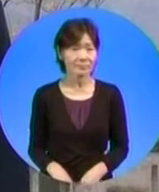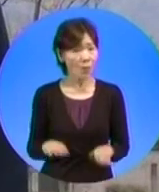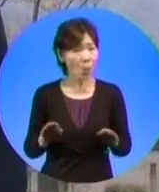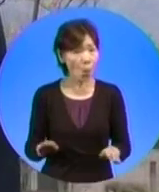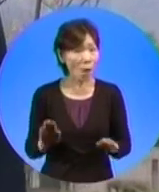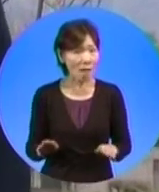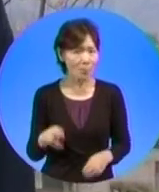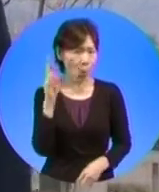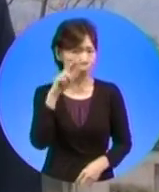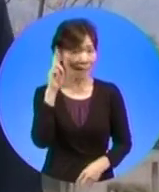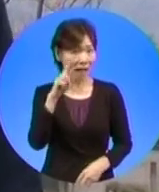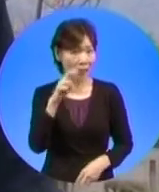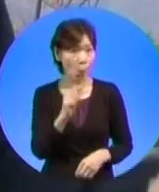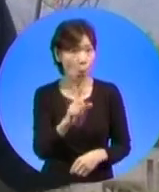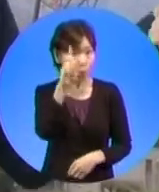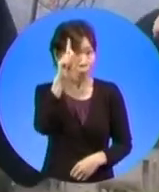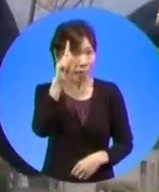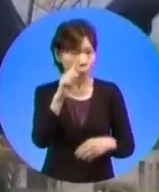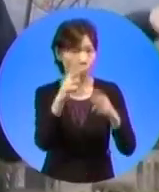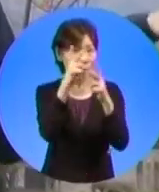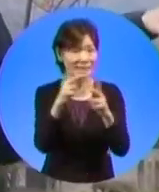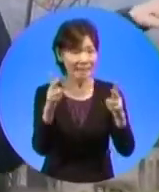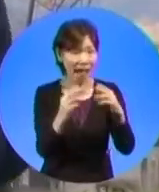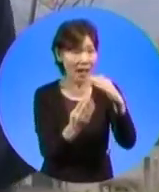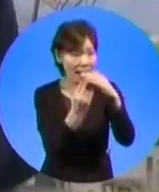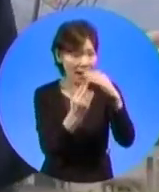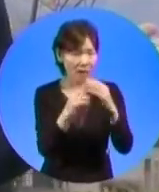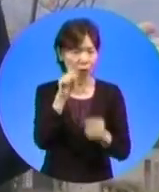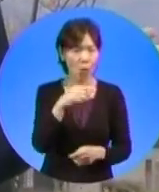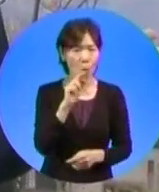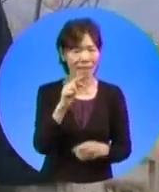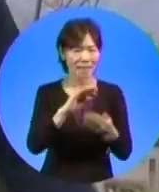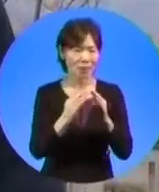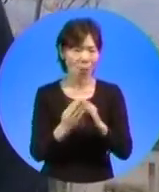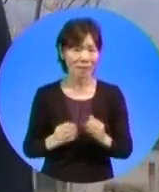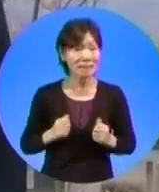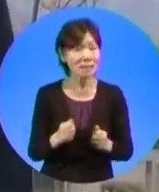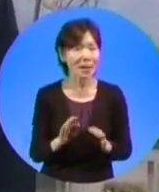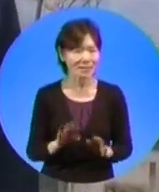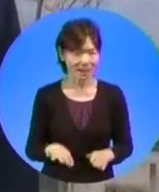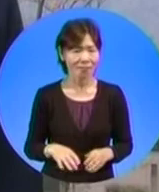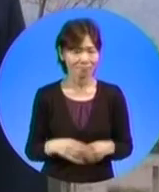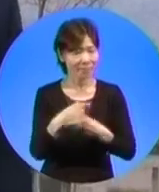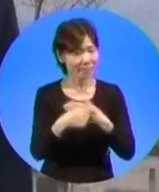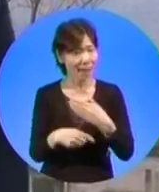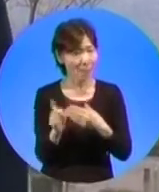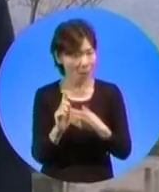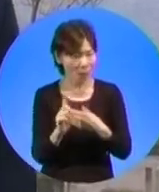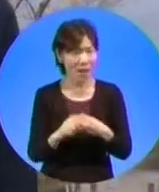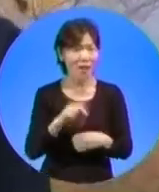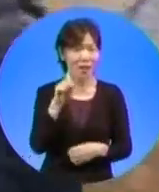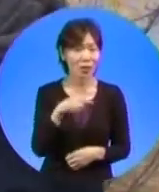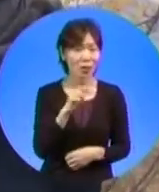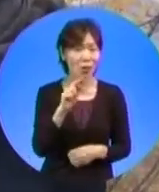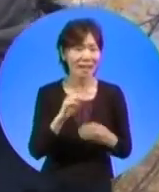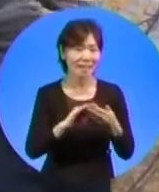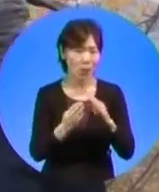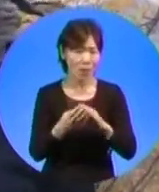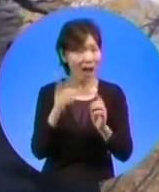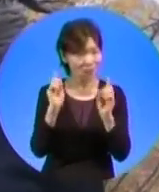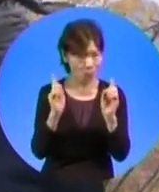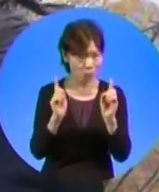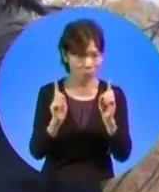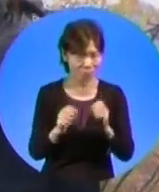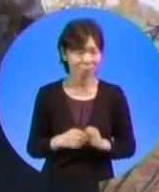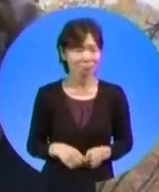で私内藤朝香、今回も大阪のてっぺん能勢町にやってきました。今回のテーマは能勢町で遊ぶ、思